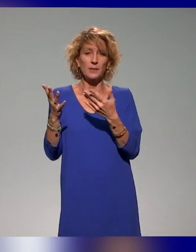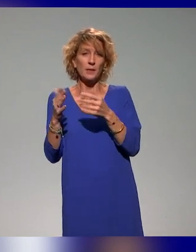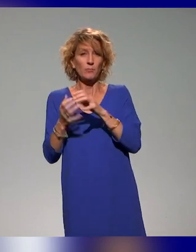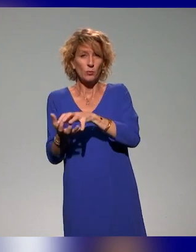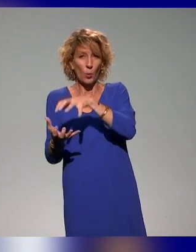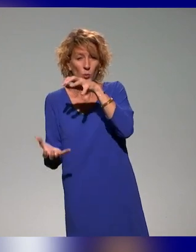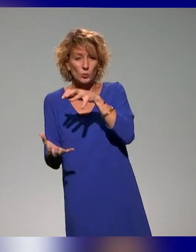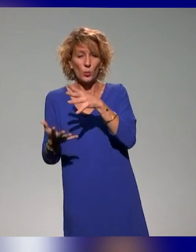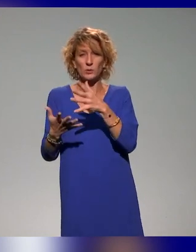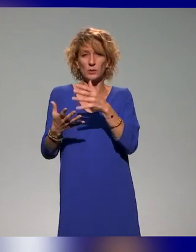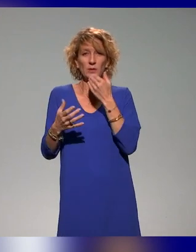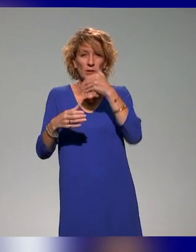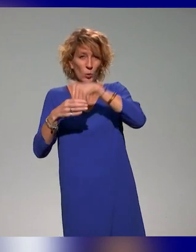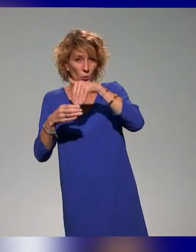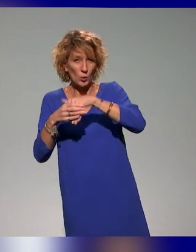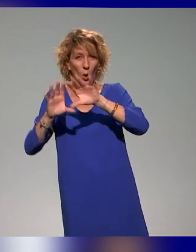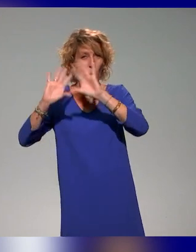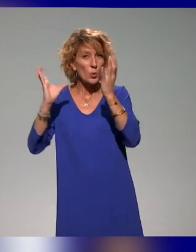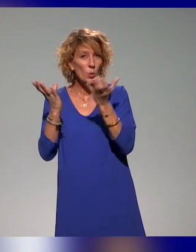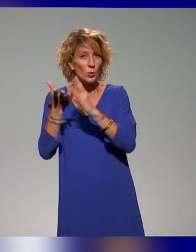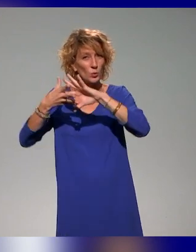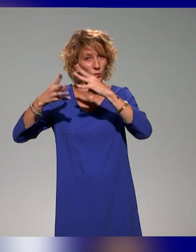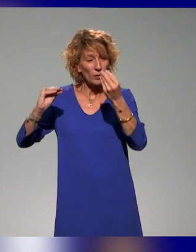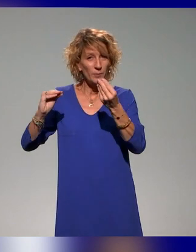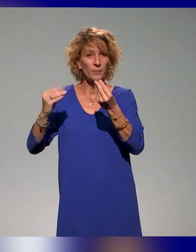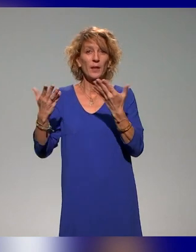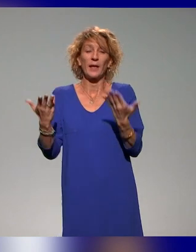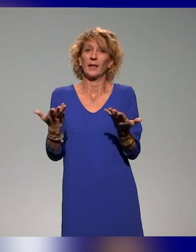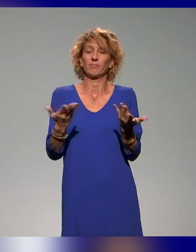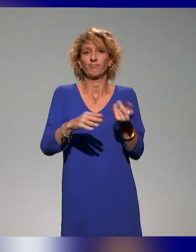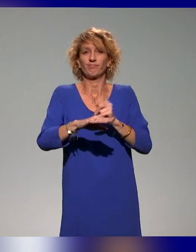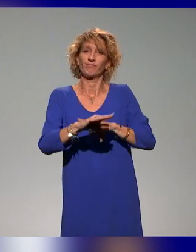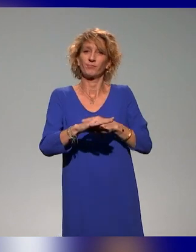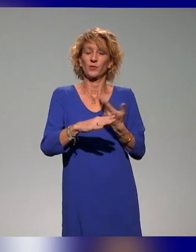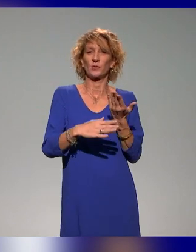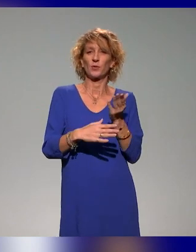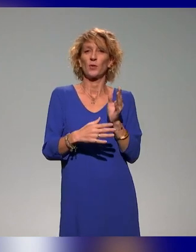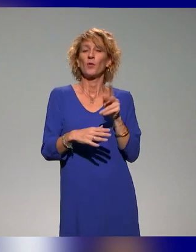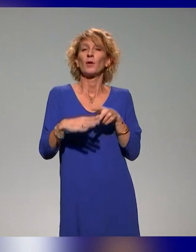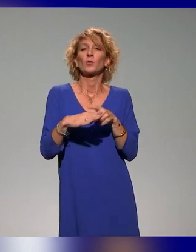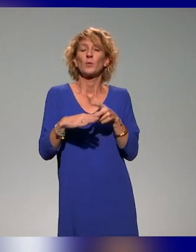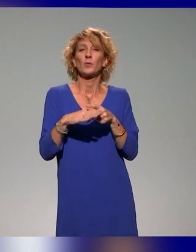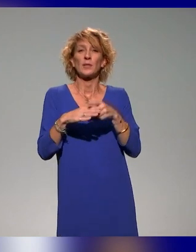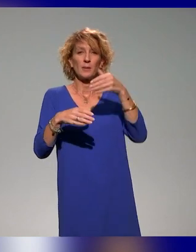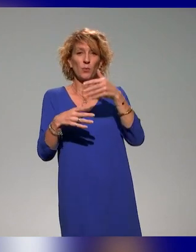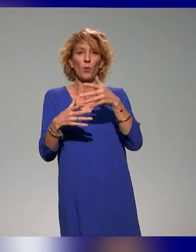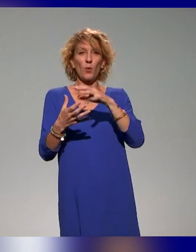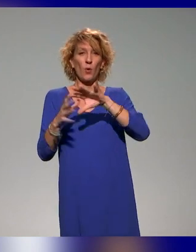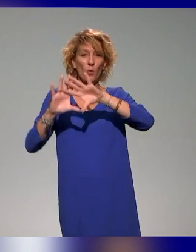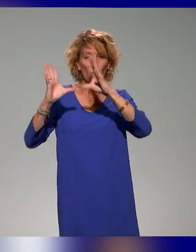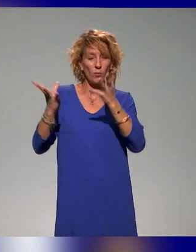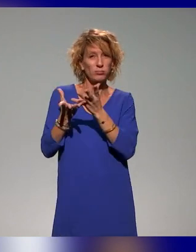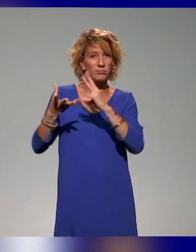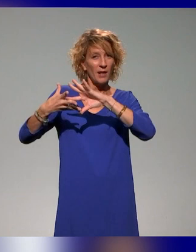ressources. C'est du contenant, du contenu. Et on va commencer par le contenant pour aller vers le contenu, finalement. On